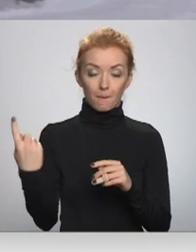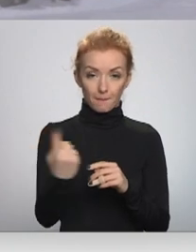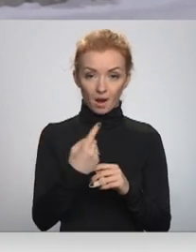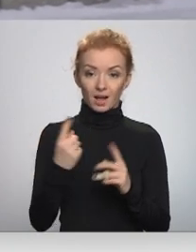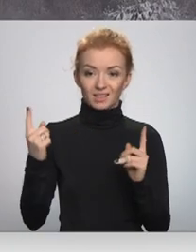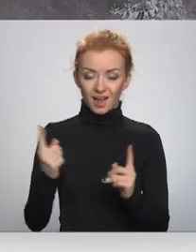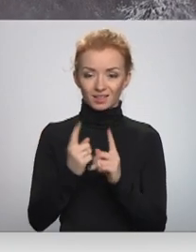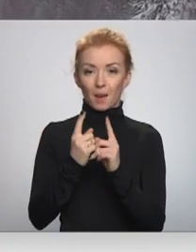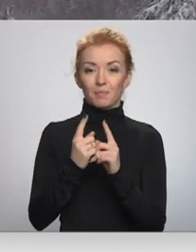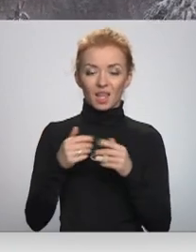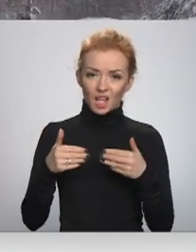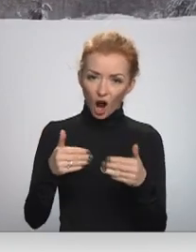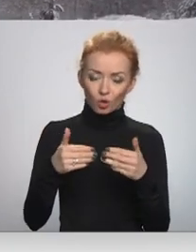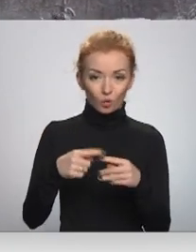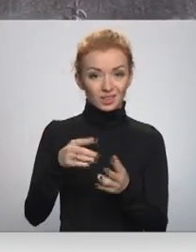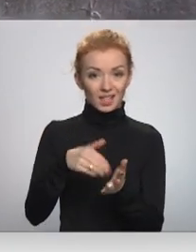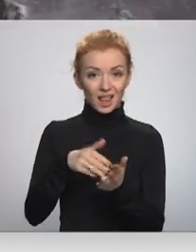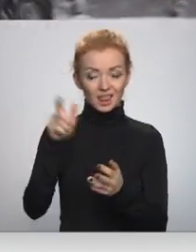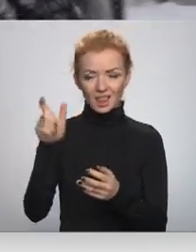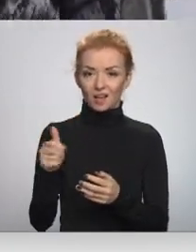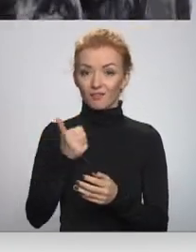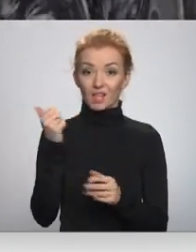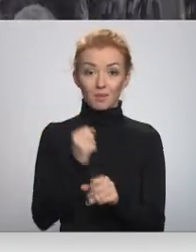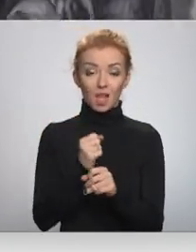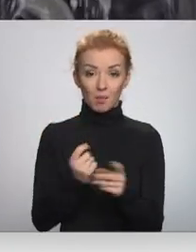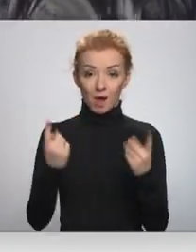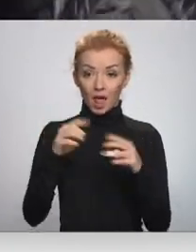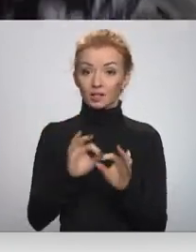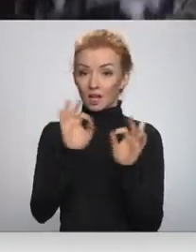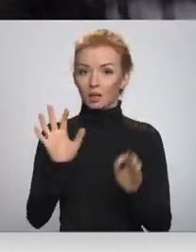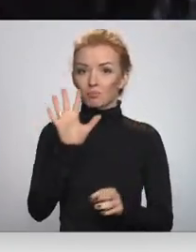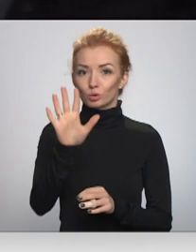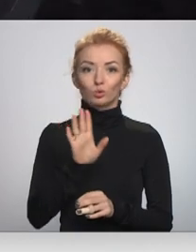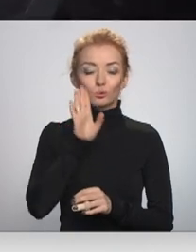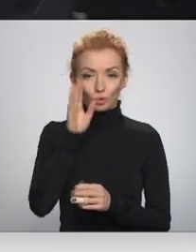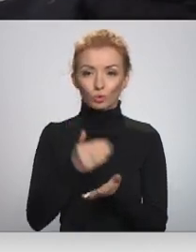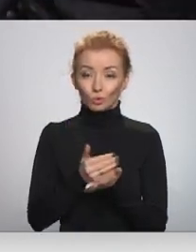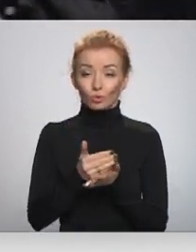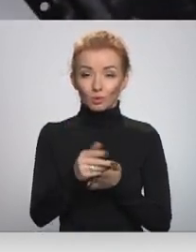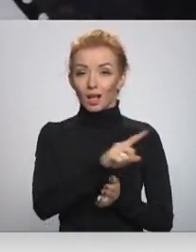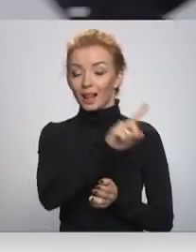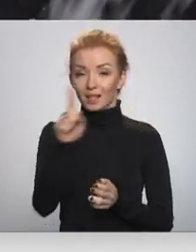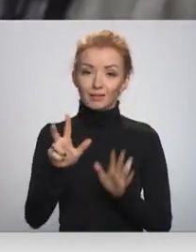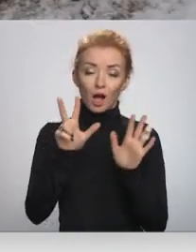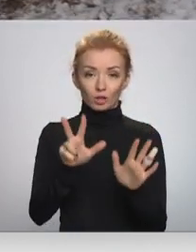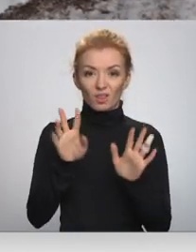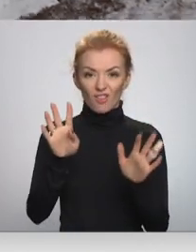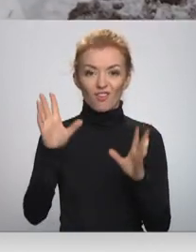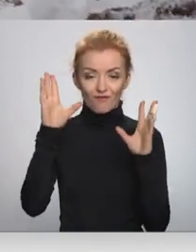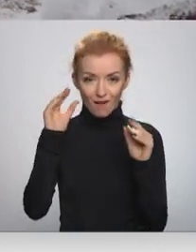sastaptie traktoristi un sētnieki stāsta, ka viņiem darba laiks sācies 5:00 no rīta un turpināsies līdz 8:00–9:00